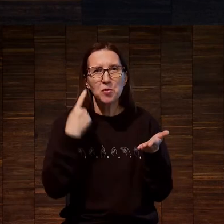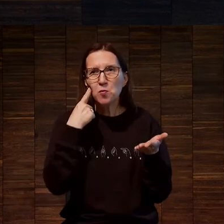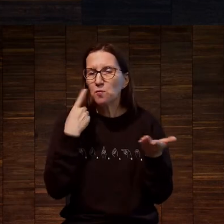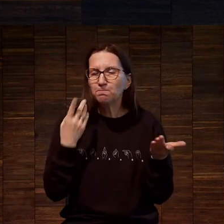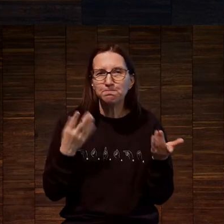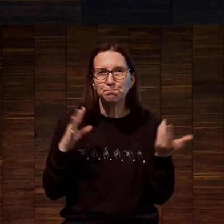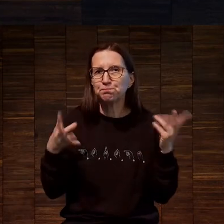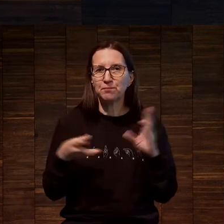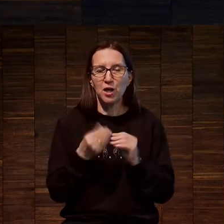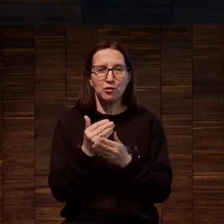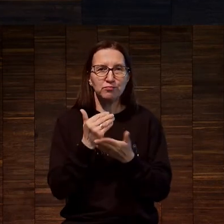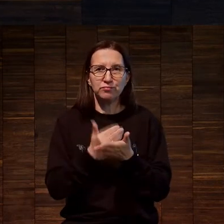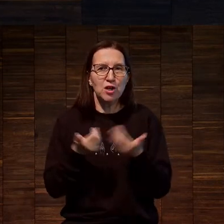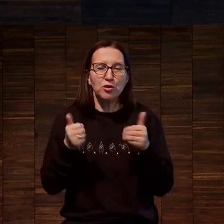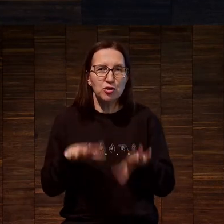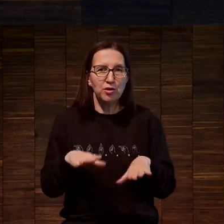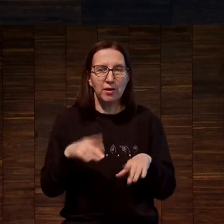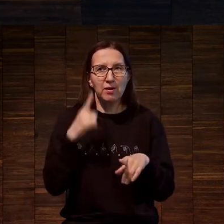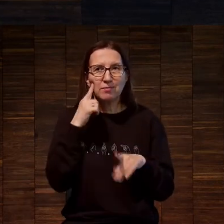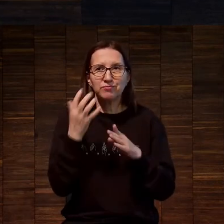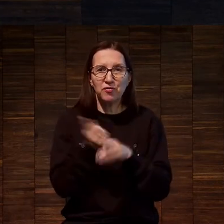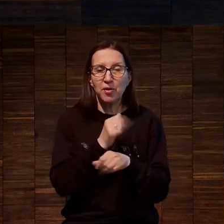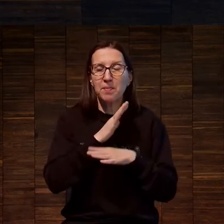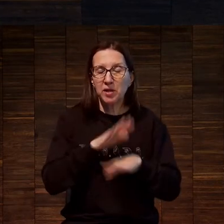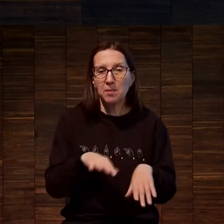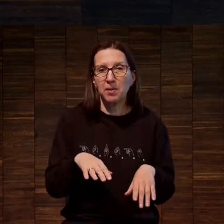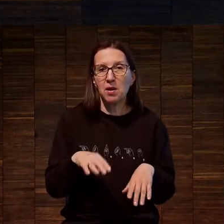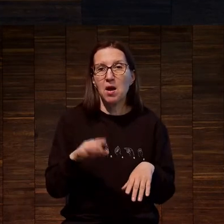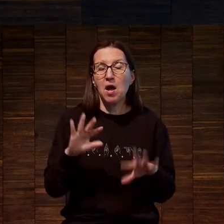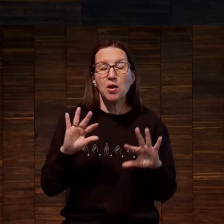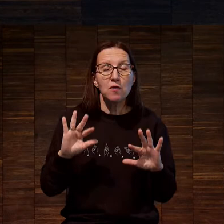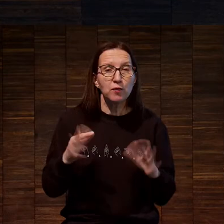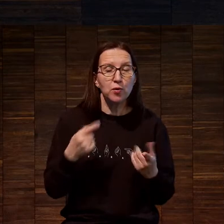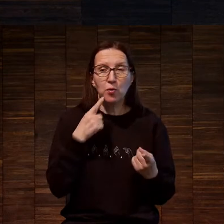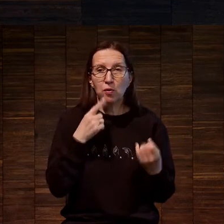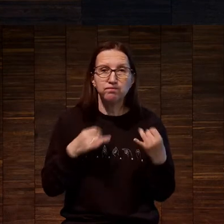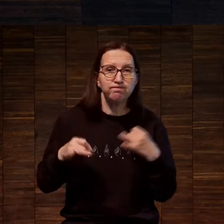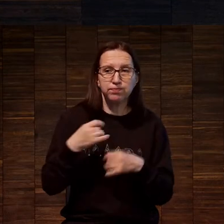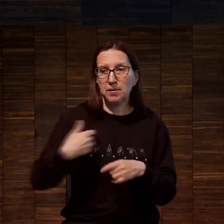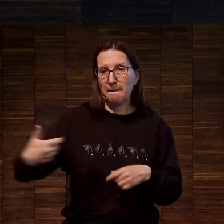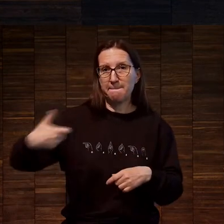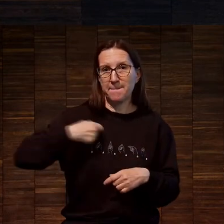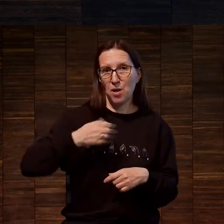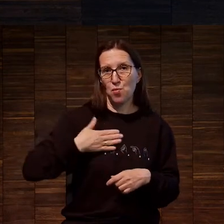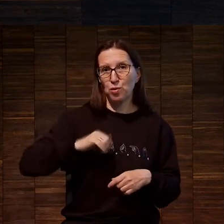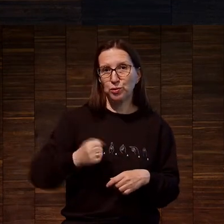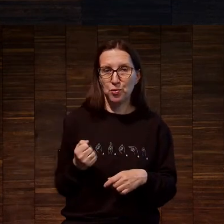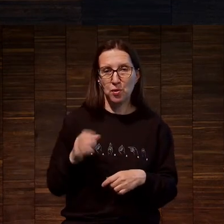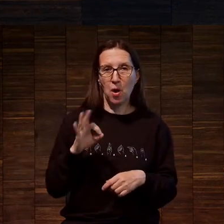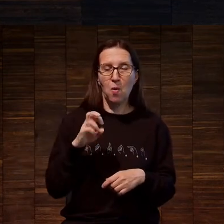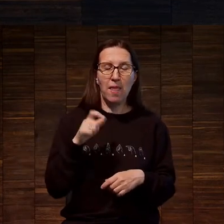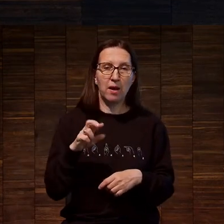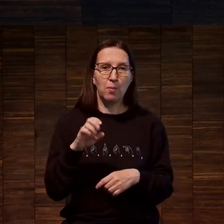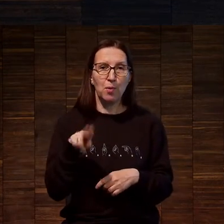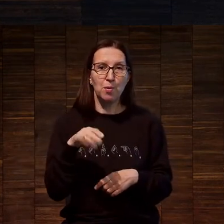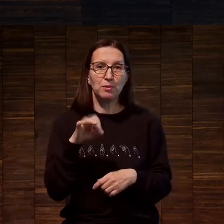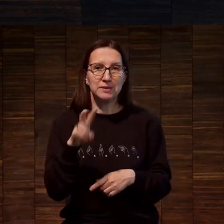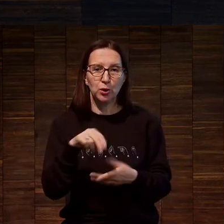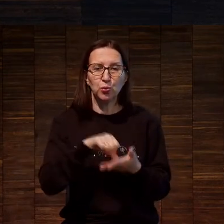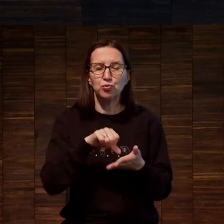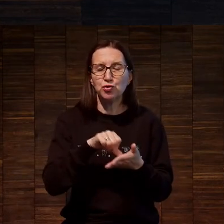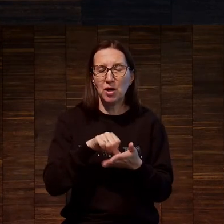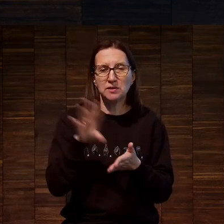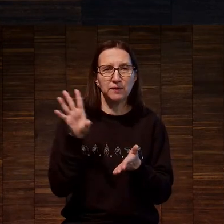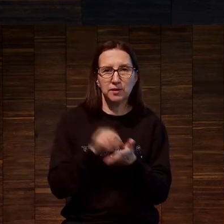ни к какому-то решению. И так вдруг все сошлось в один момент. Мне написал наш друг Олег Бородин, который у нас участвует,